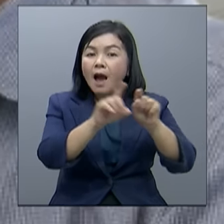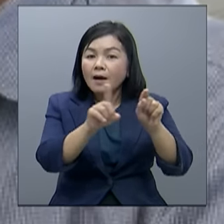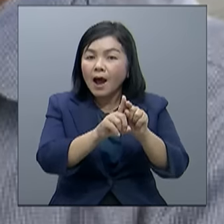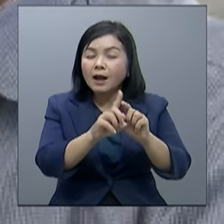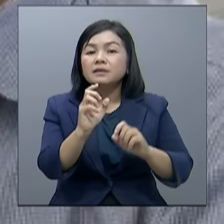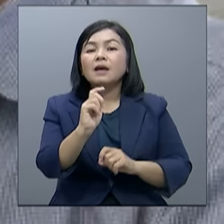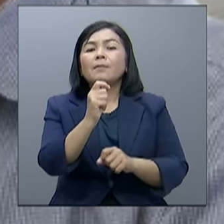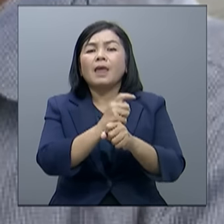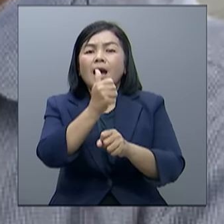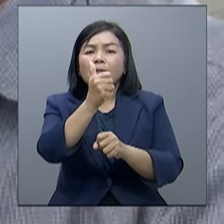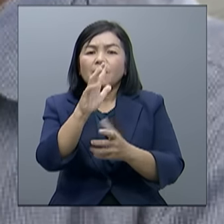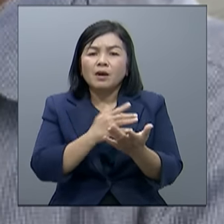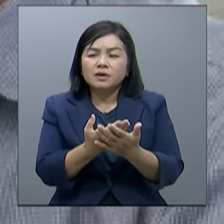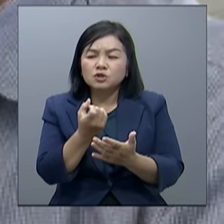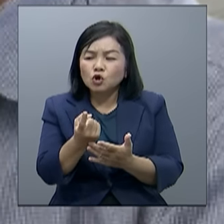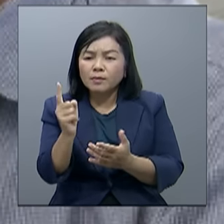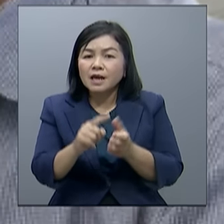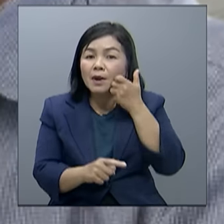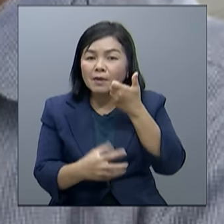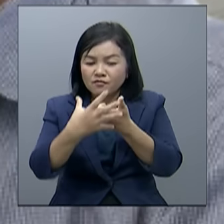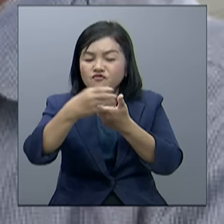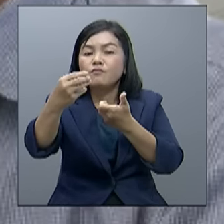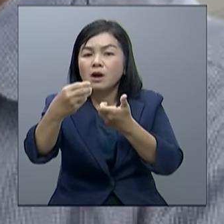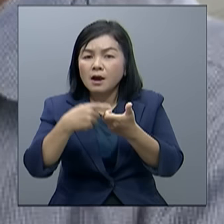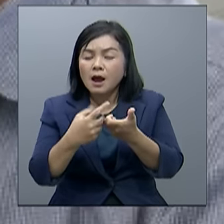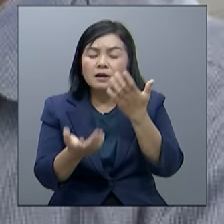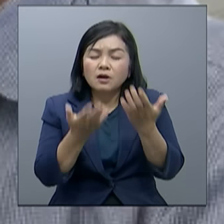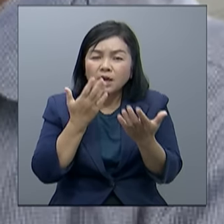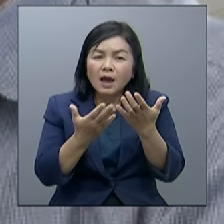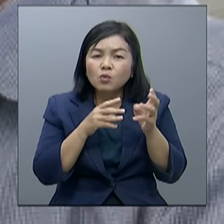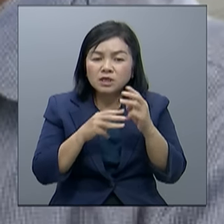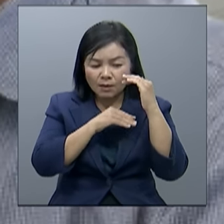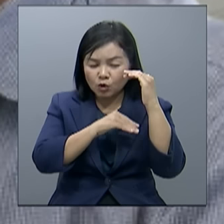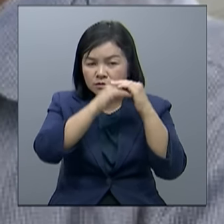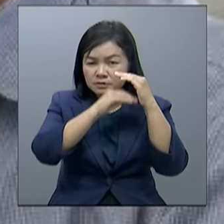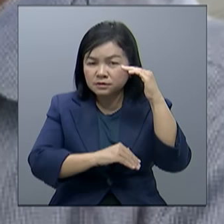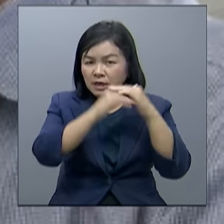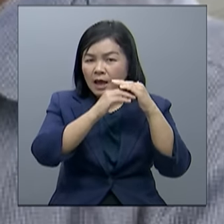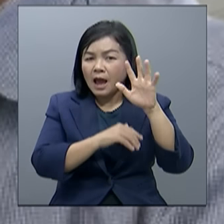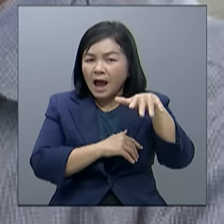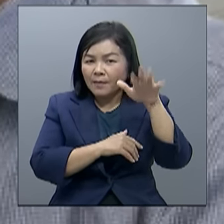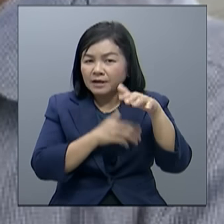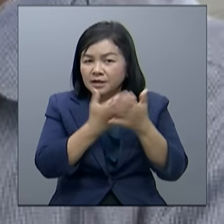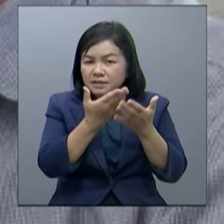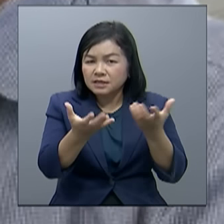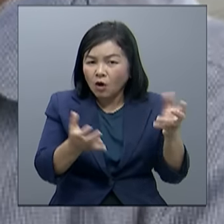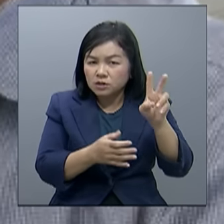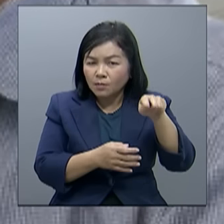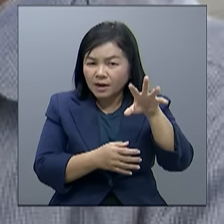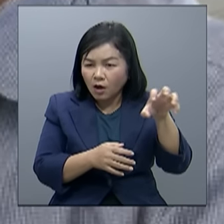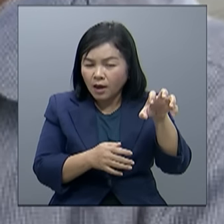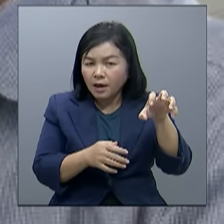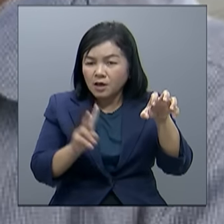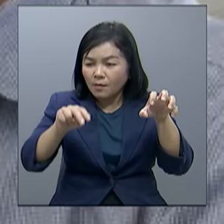าอาจจะไม่ใช่เป็นเงินสดแต่สแกนมีคิวอาร์โค้ดหรือเป็นเงินสดแต่ว่ามีลิมิตโควต้าว่า 5,000 ใช้ซื้อของกิน 2,000 ใช้ซื้ออะไรแบ